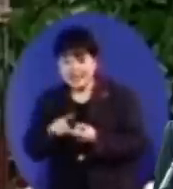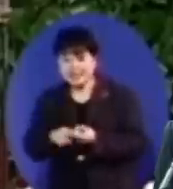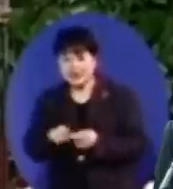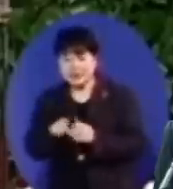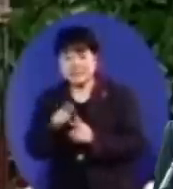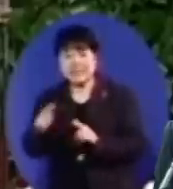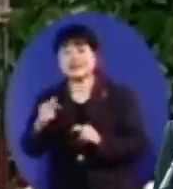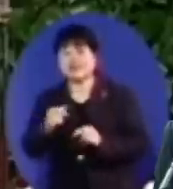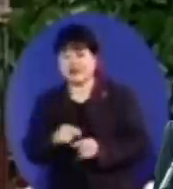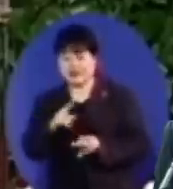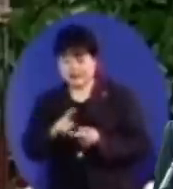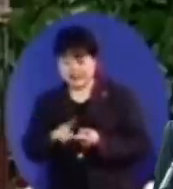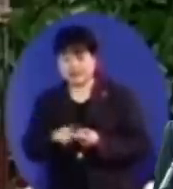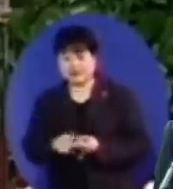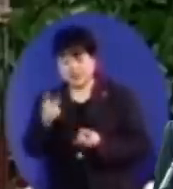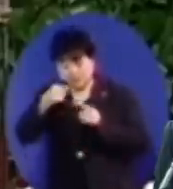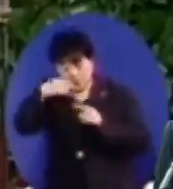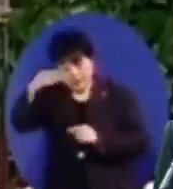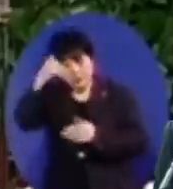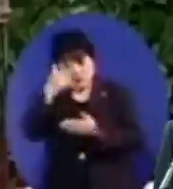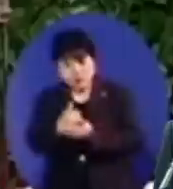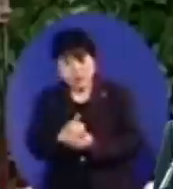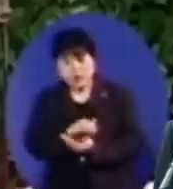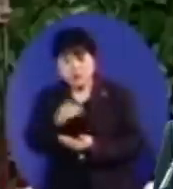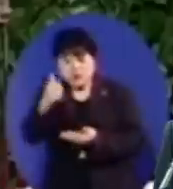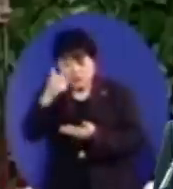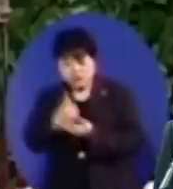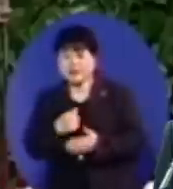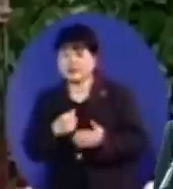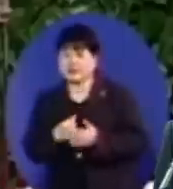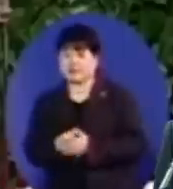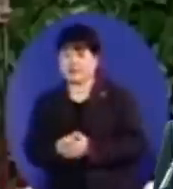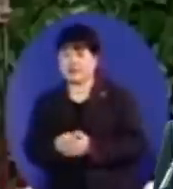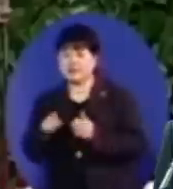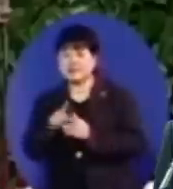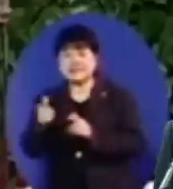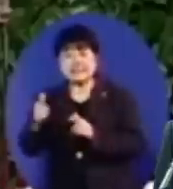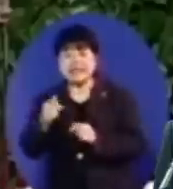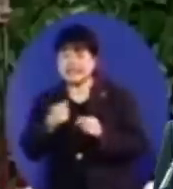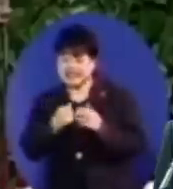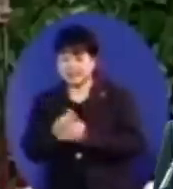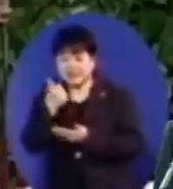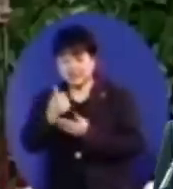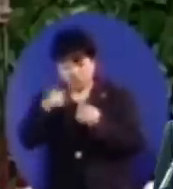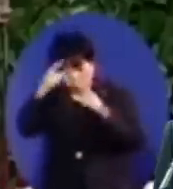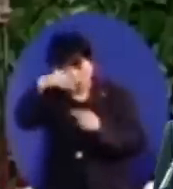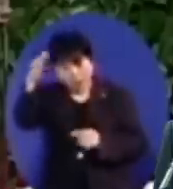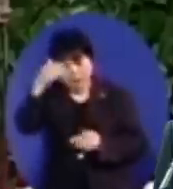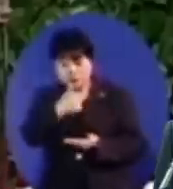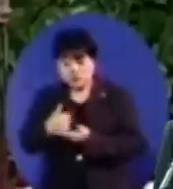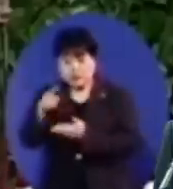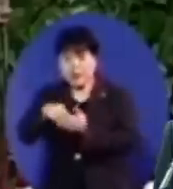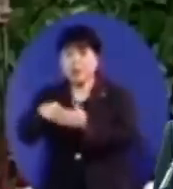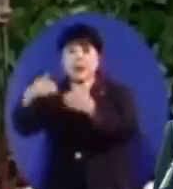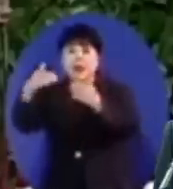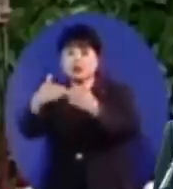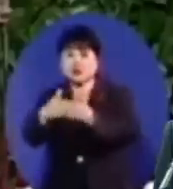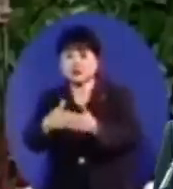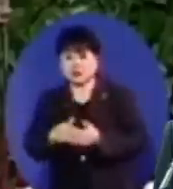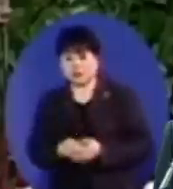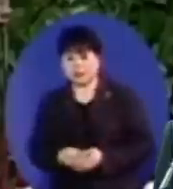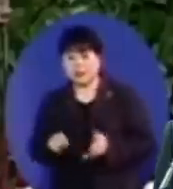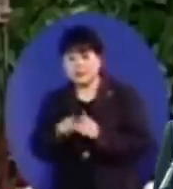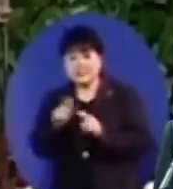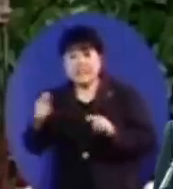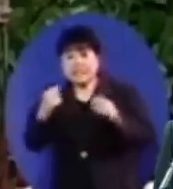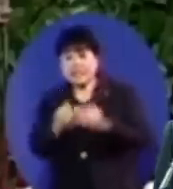아니하며 우리가 지옥 가는 죄는 우리 죄 때문에 지옥 가지 않습니다. 안 믿기 때문에 지옥 가는 것입니다. 주님이 다 갚아주었는데 갚은 것 안